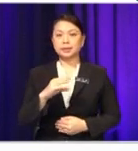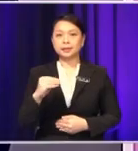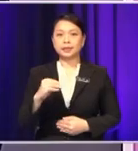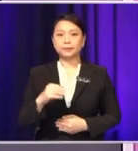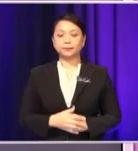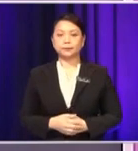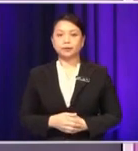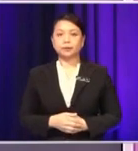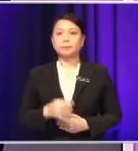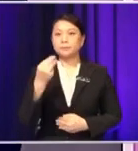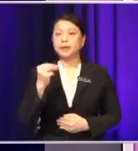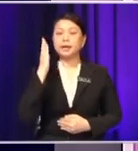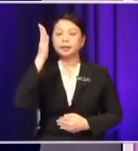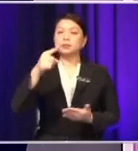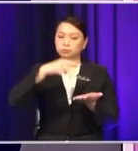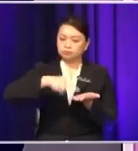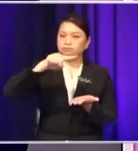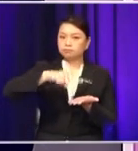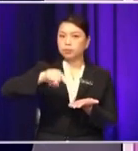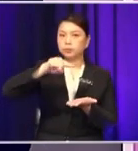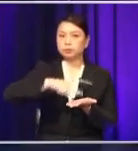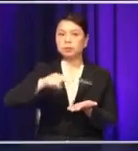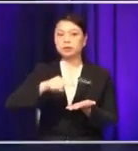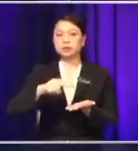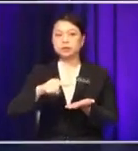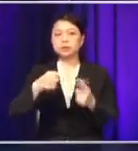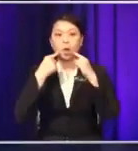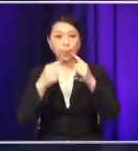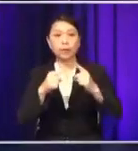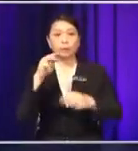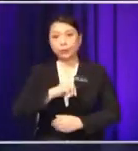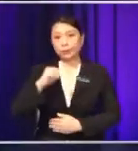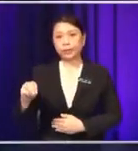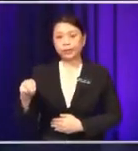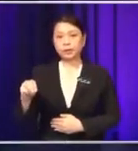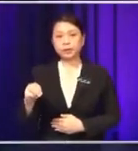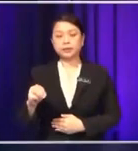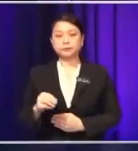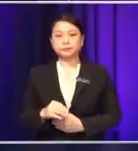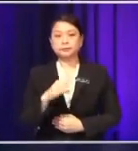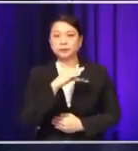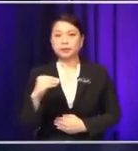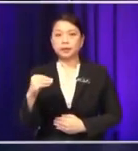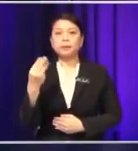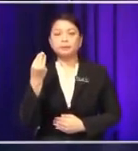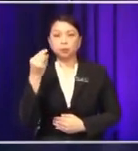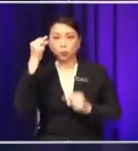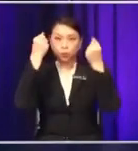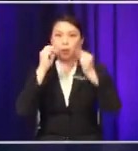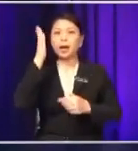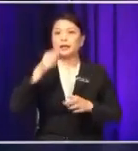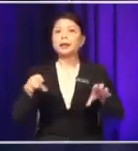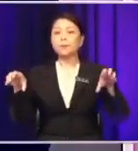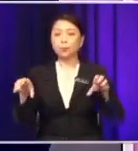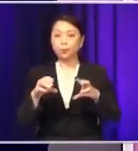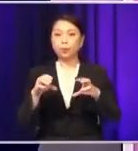membuat skor ataupun memeriksa sikit jawapan murid itu, Ria. Dan seterusnya, mereka akan membuat moderasi